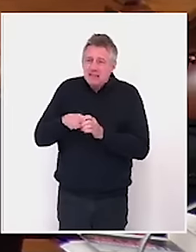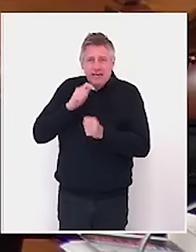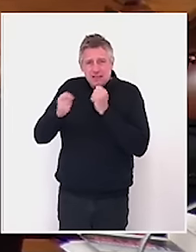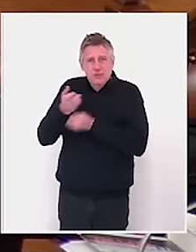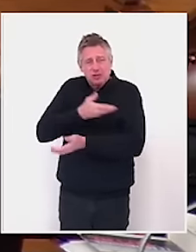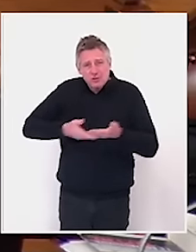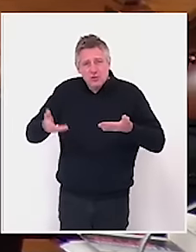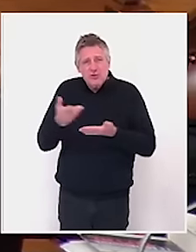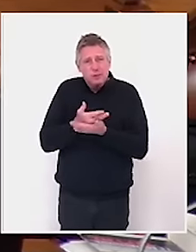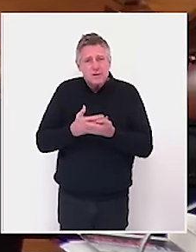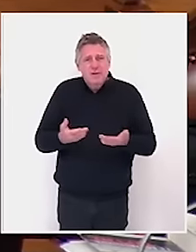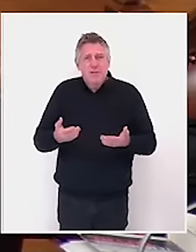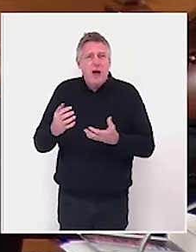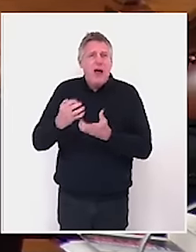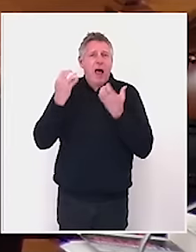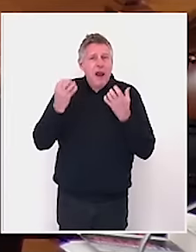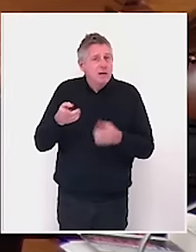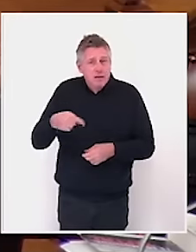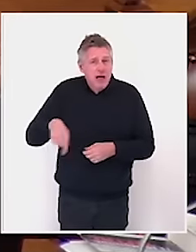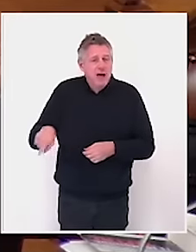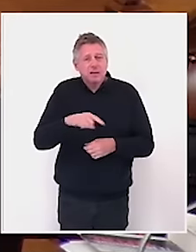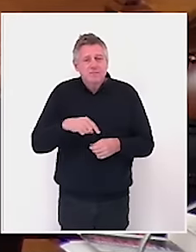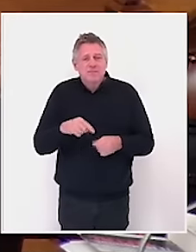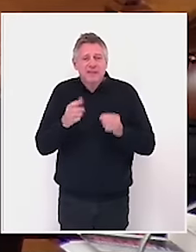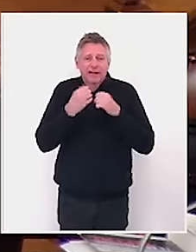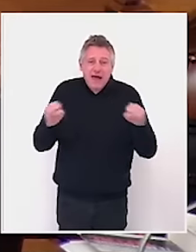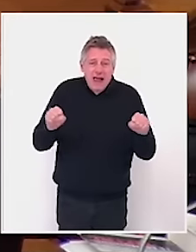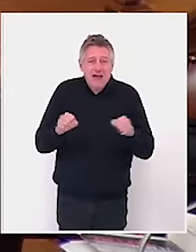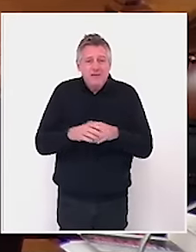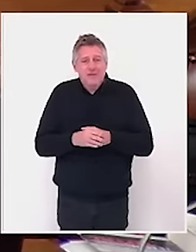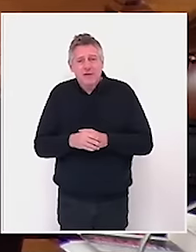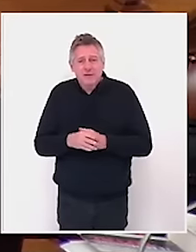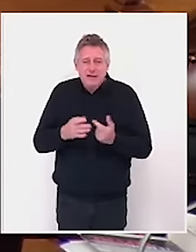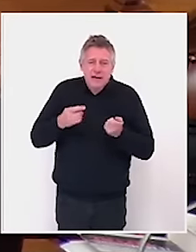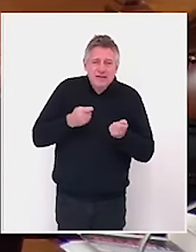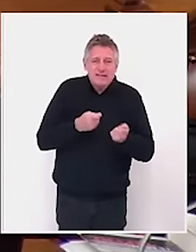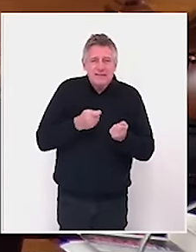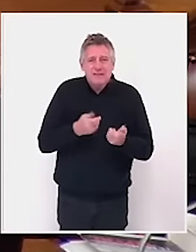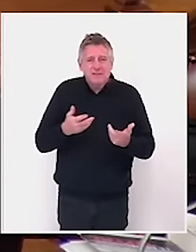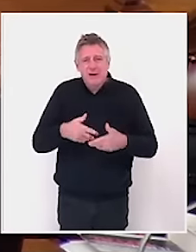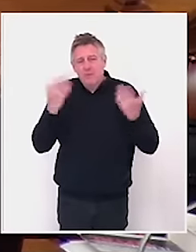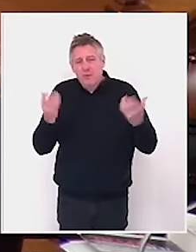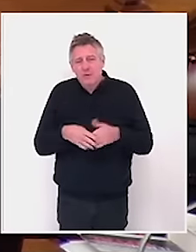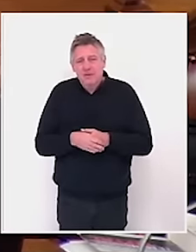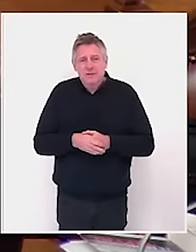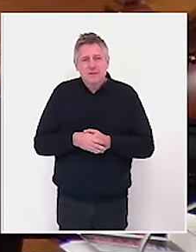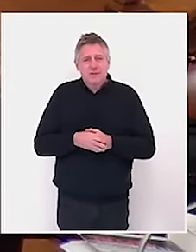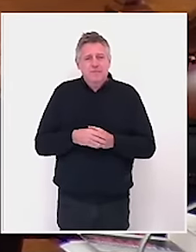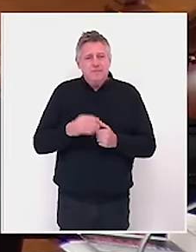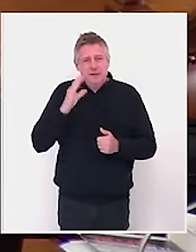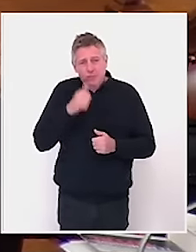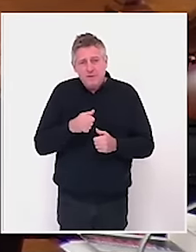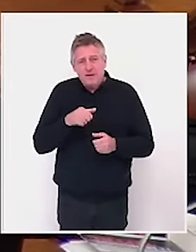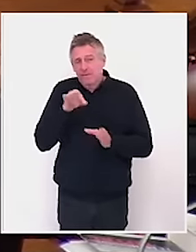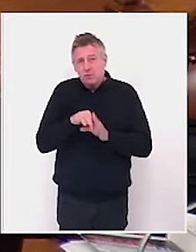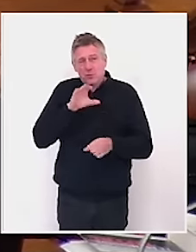fait ça râle beaucoup, et des fois il y a des petits mouvements de grève qui insistent sur cette question-là. Donc c'est pour cette raison-là qu'on vote contre. Bon,